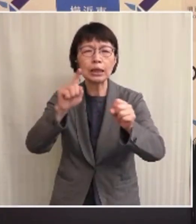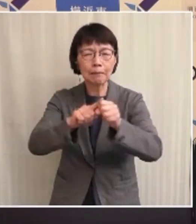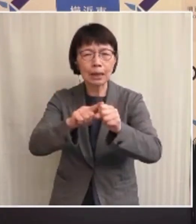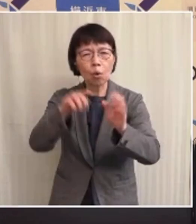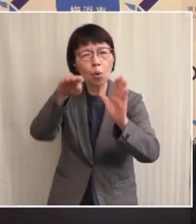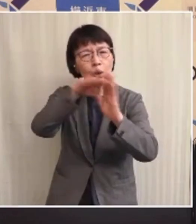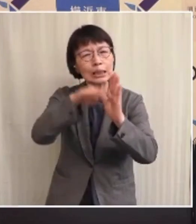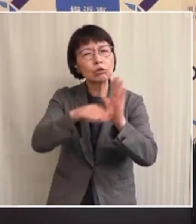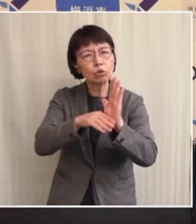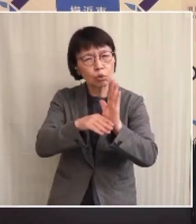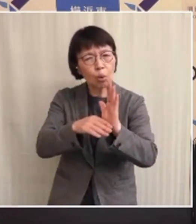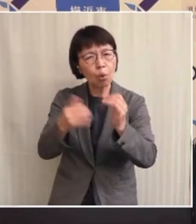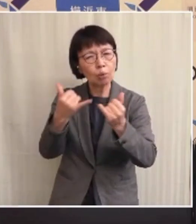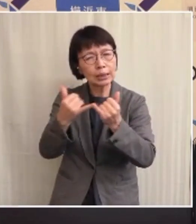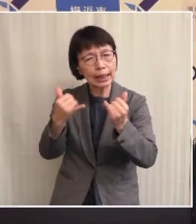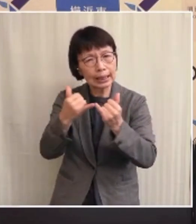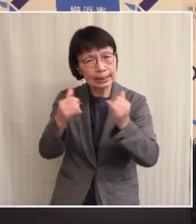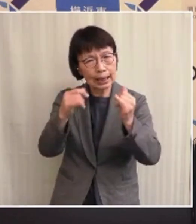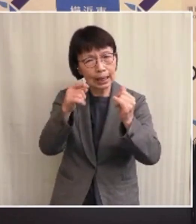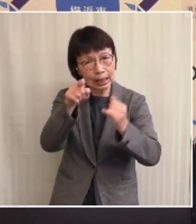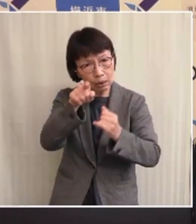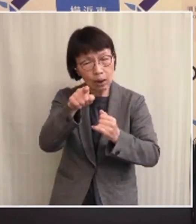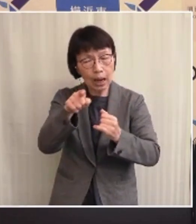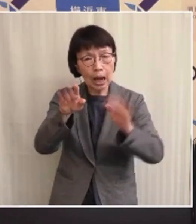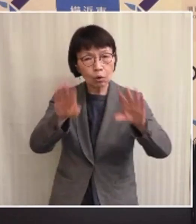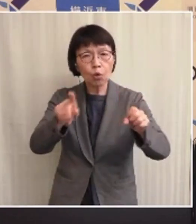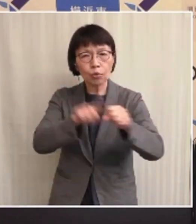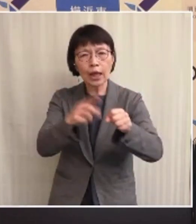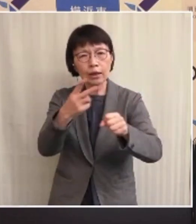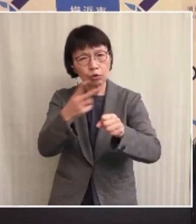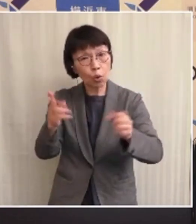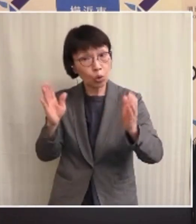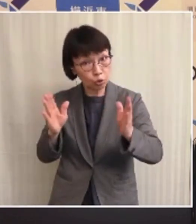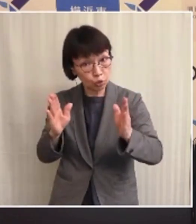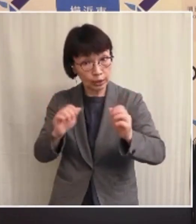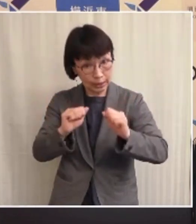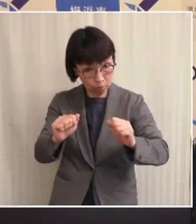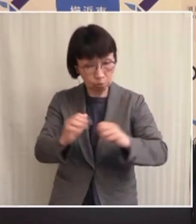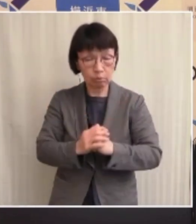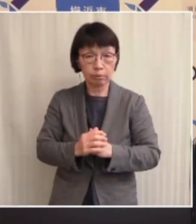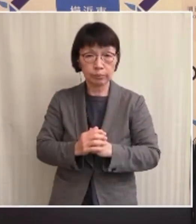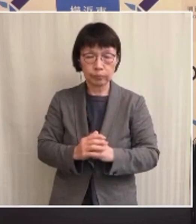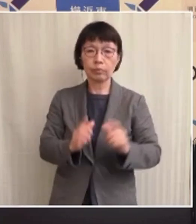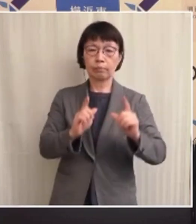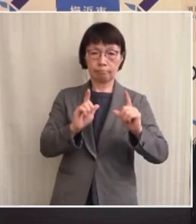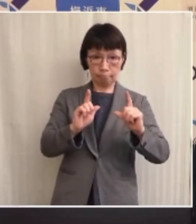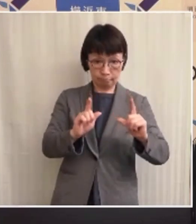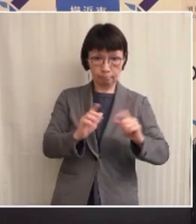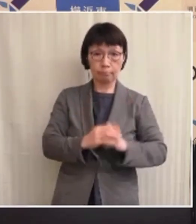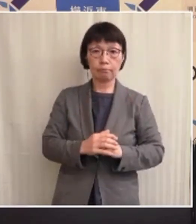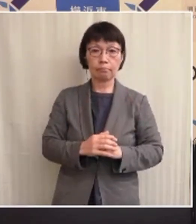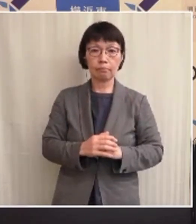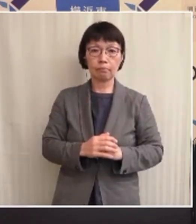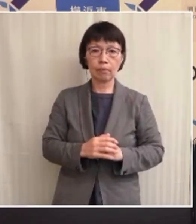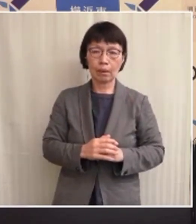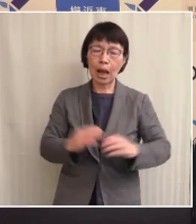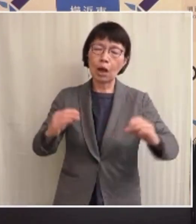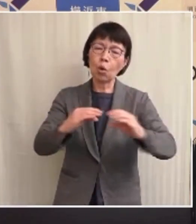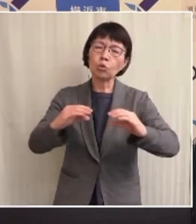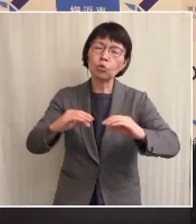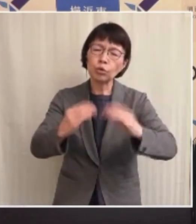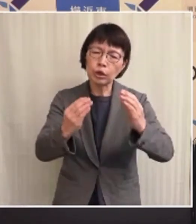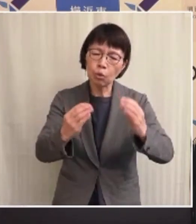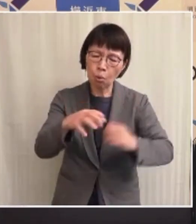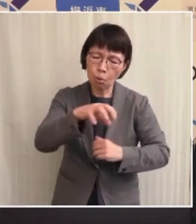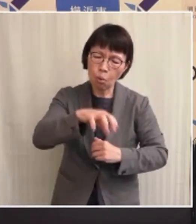ものは今年度中にも 作る、うん、まあ、交通事故がやっぱりこうある同じ通学同